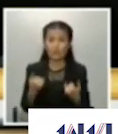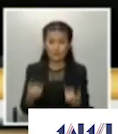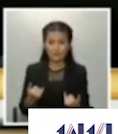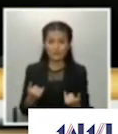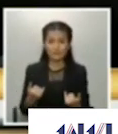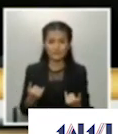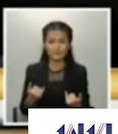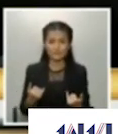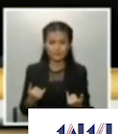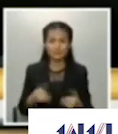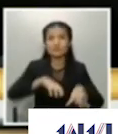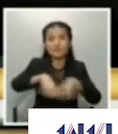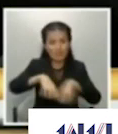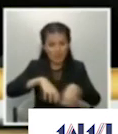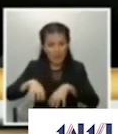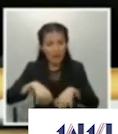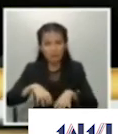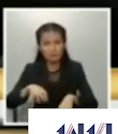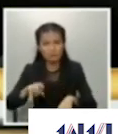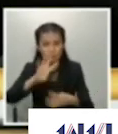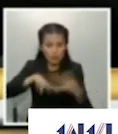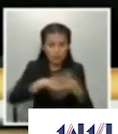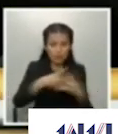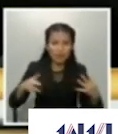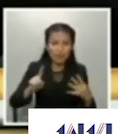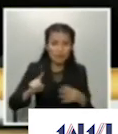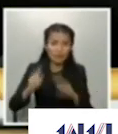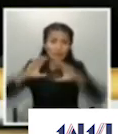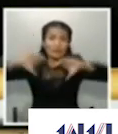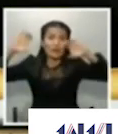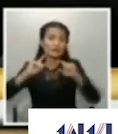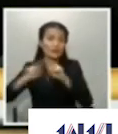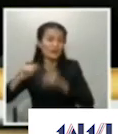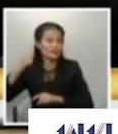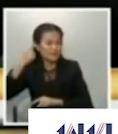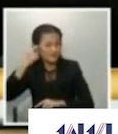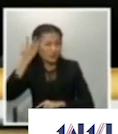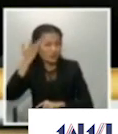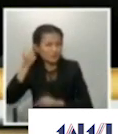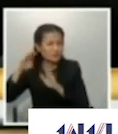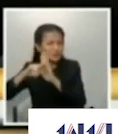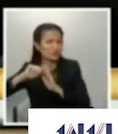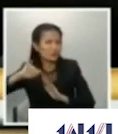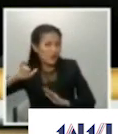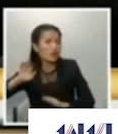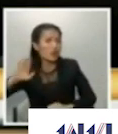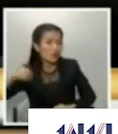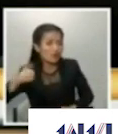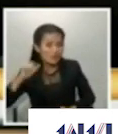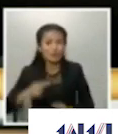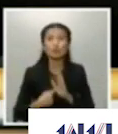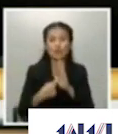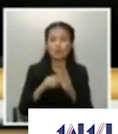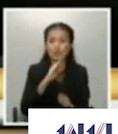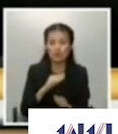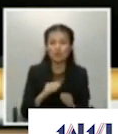ามารถจะบริหารจัดการได้รัฐบาลหลายรัฐบาลก็มีนโยบายเช่นนาแปลงใหญ่นาแปลงเล็กนา